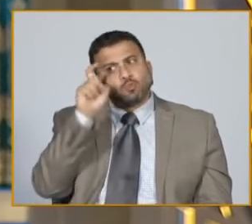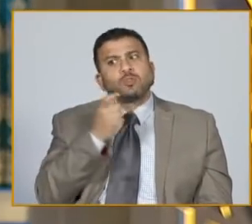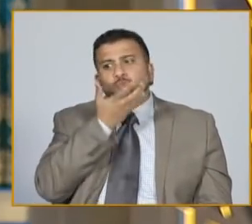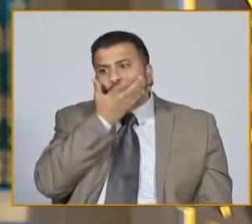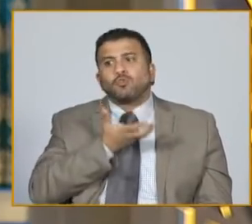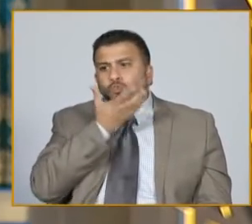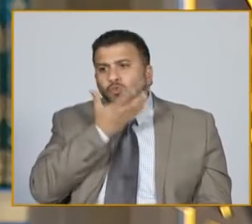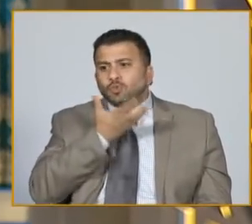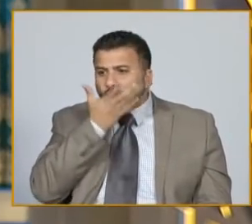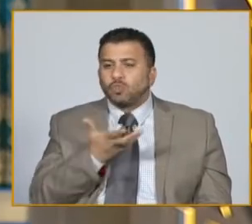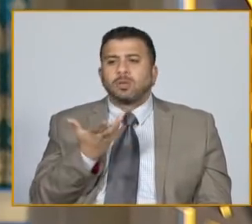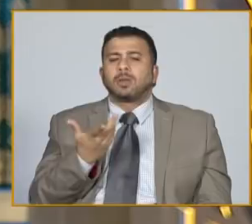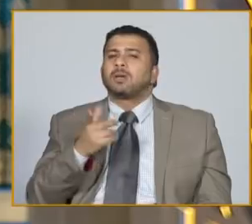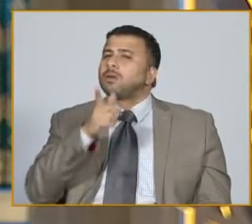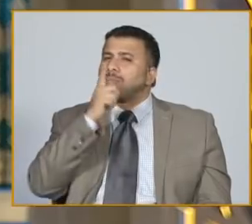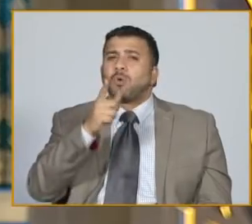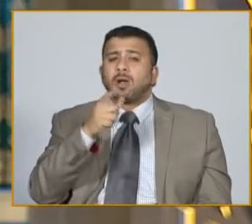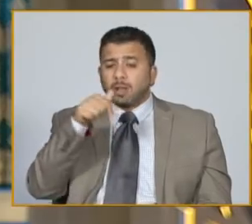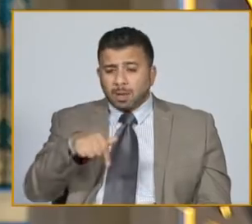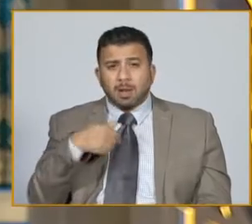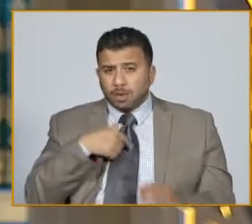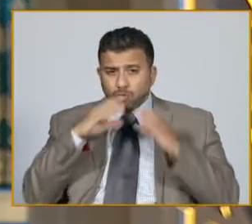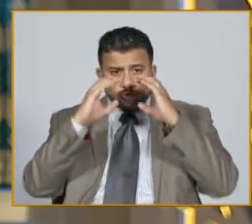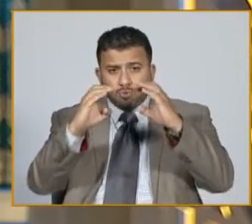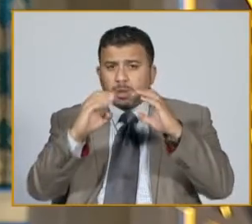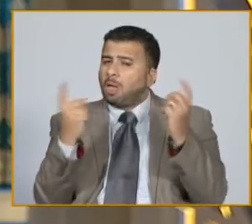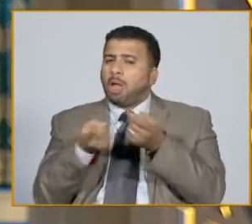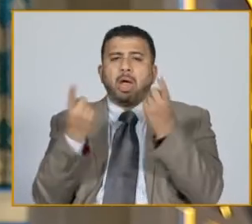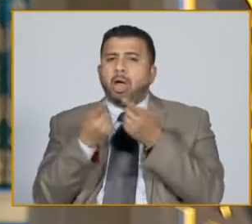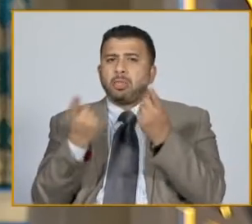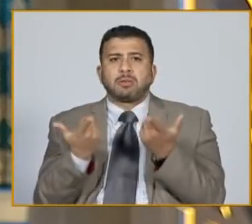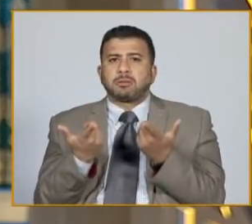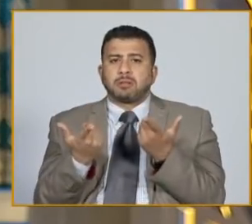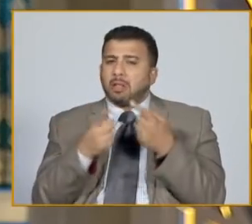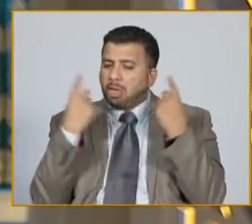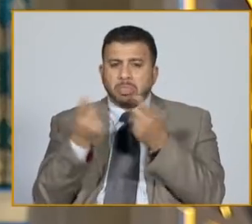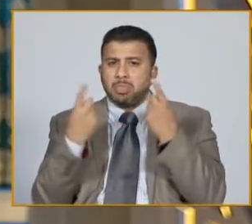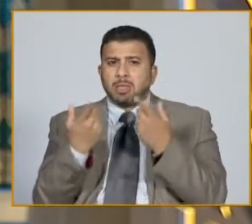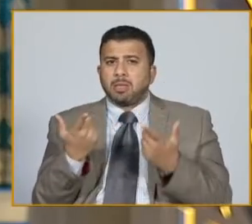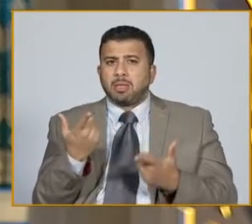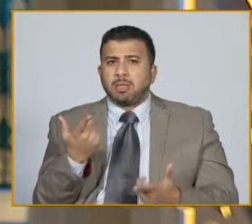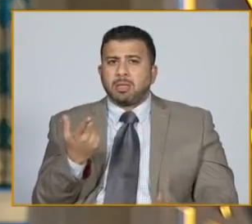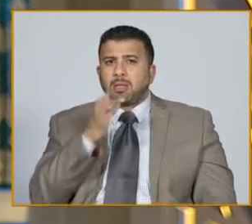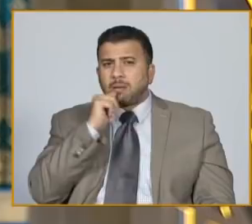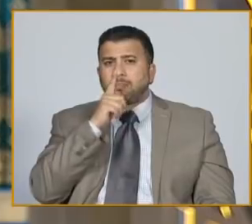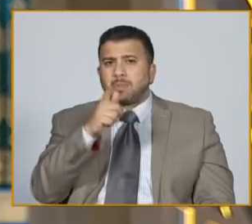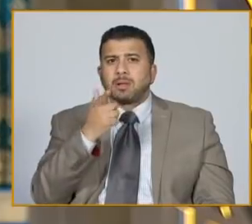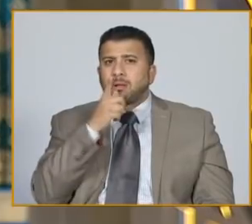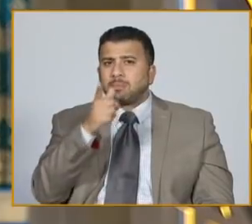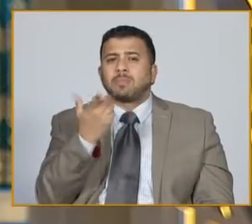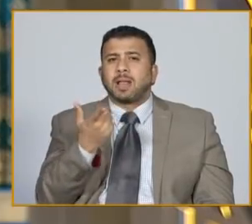مسألة خلافية ما فيها إجماع، ما فيها إجماع. من أهل العلم من يرى بأن المرأة الحائض ما تدخل المسجد، ومن أهل العلم